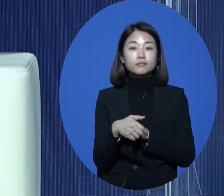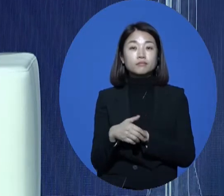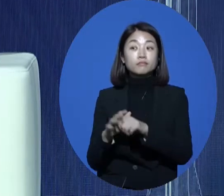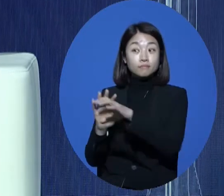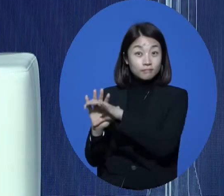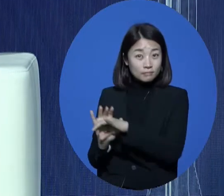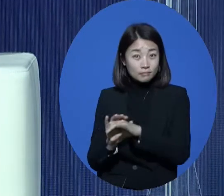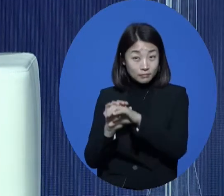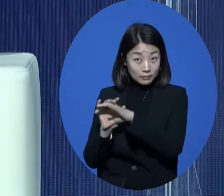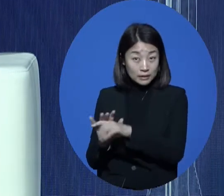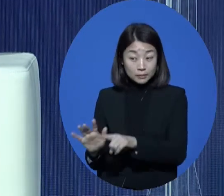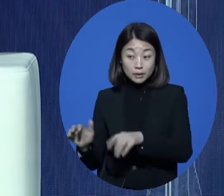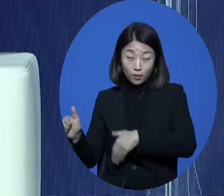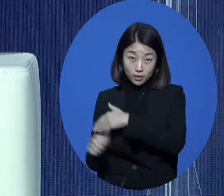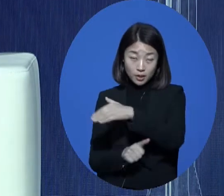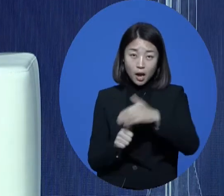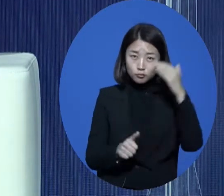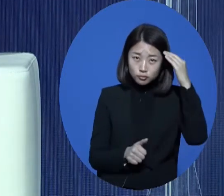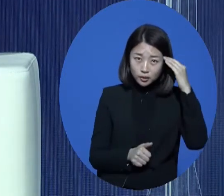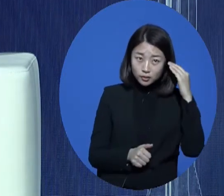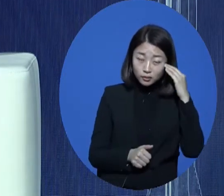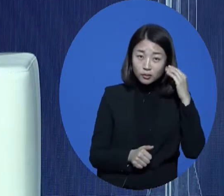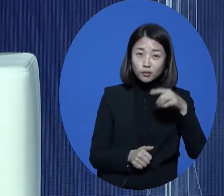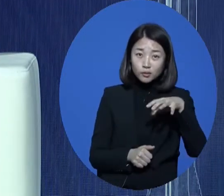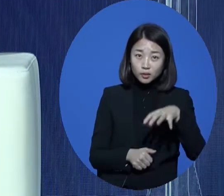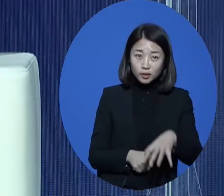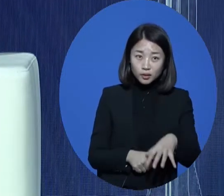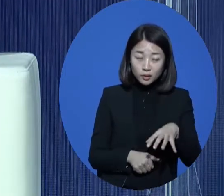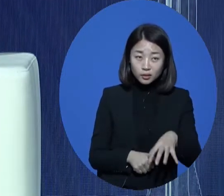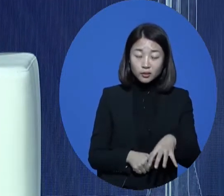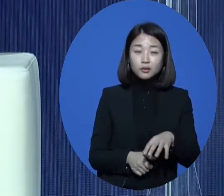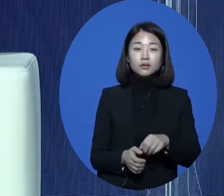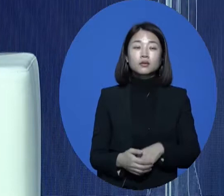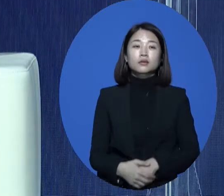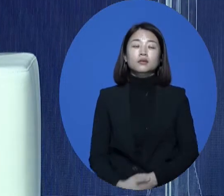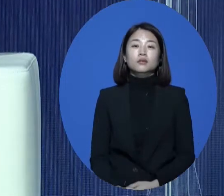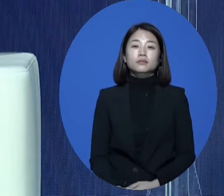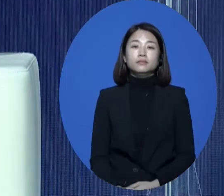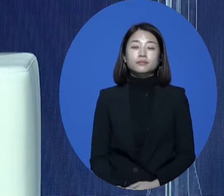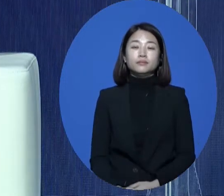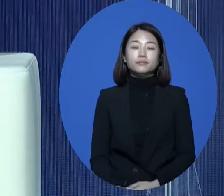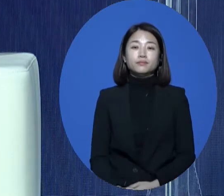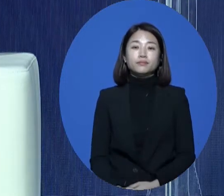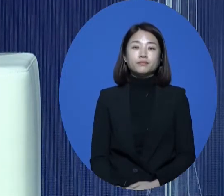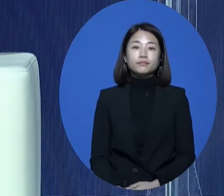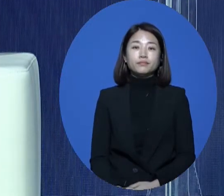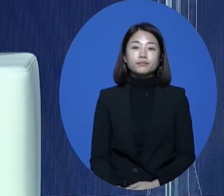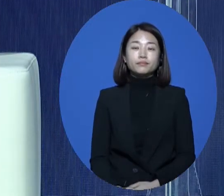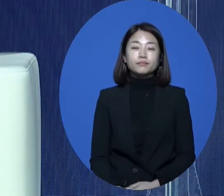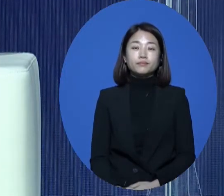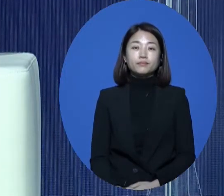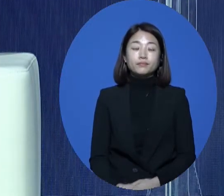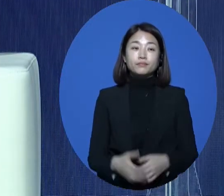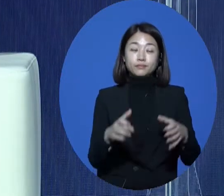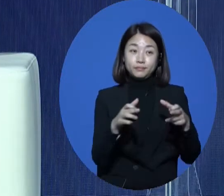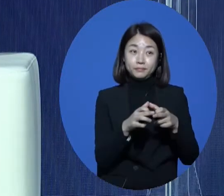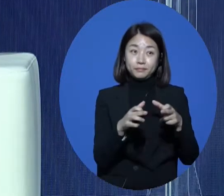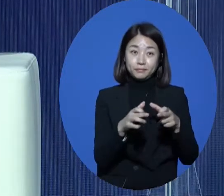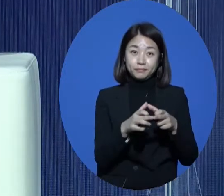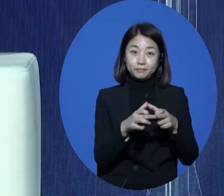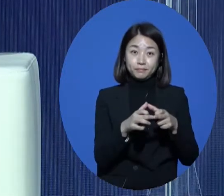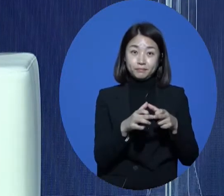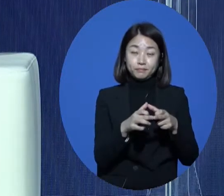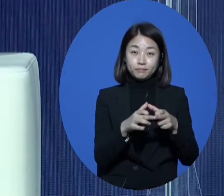코비드-19 시국에 한국 사회에서 이렇게 주로 이렇게 발생했던 그 장애인